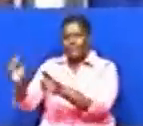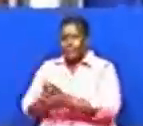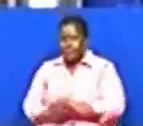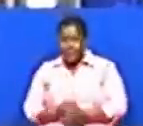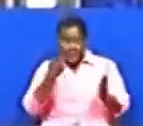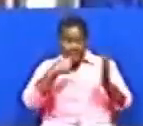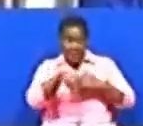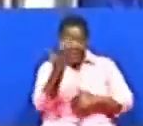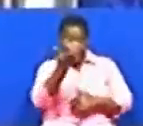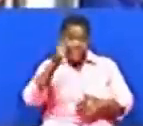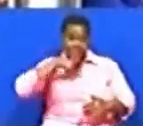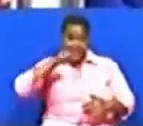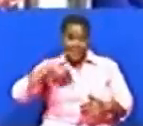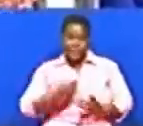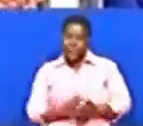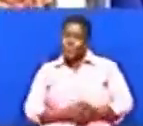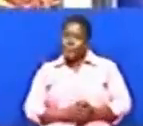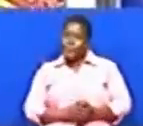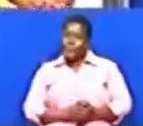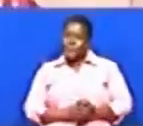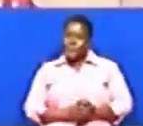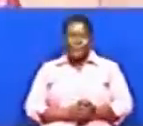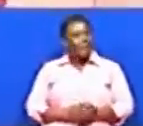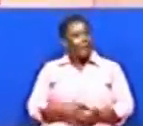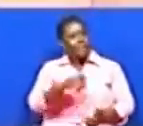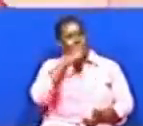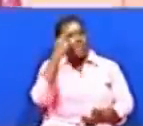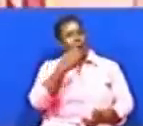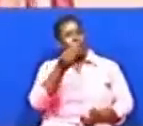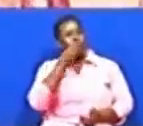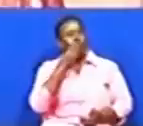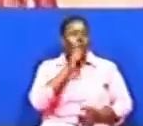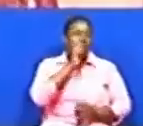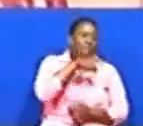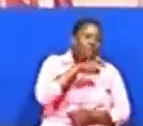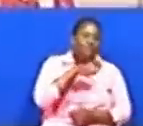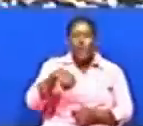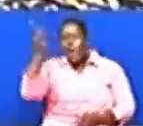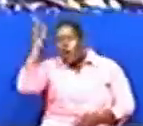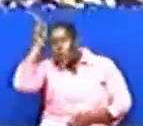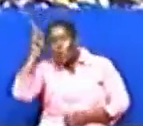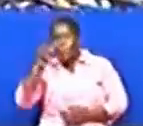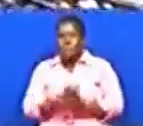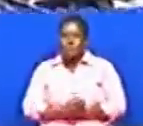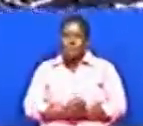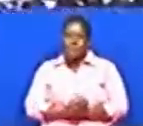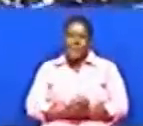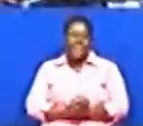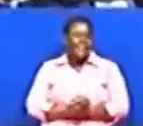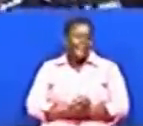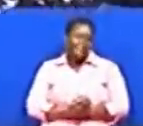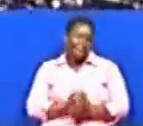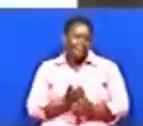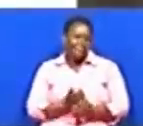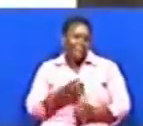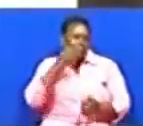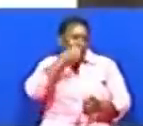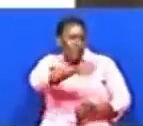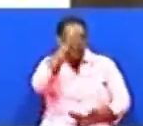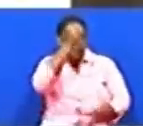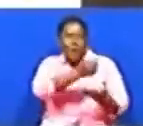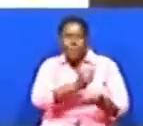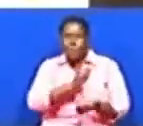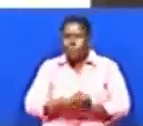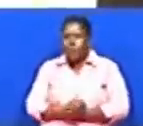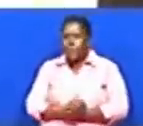mbalimbali. Katika jamii zetu, ulaji wa sehemu za mwili wa mnyama kama kuku na ng'ombe huendana na